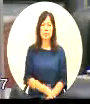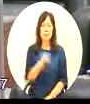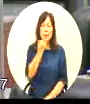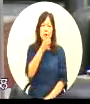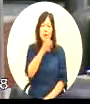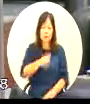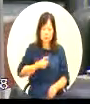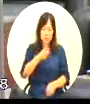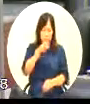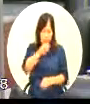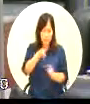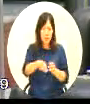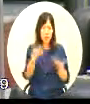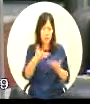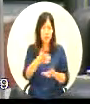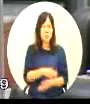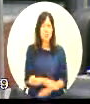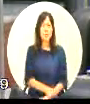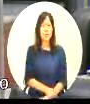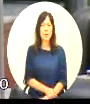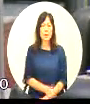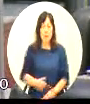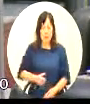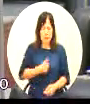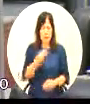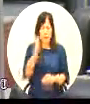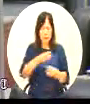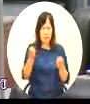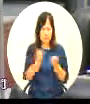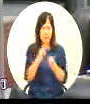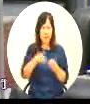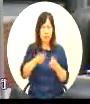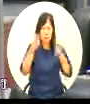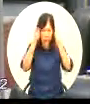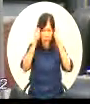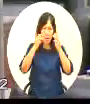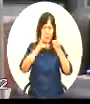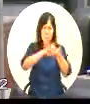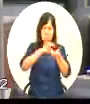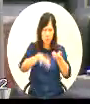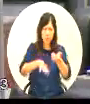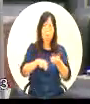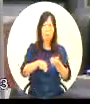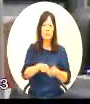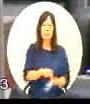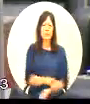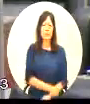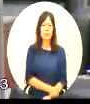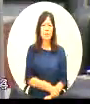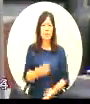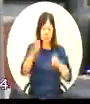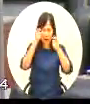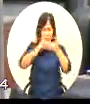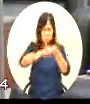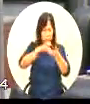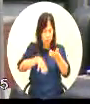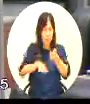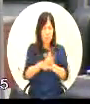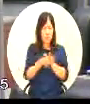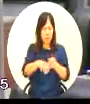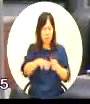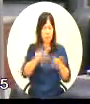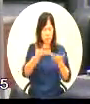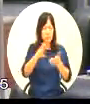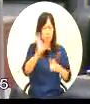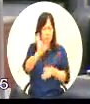上我们看到今天这个案例，而且就发生在您的学校高雄医学院高一，那就有这样子的事